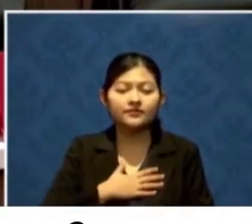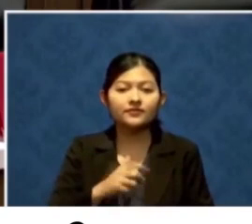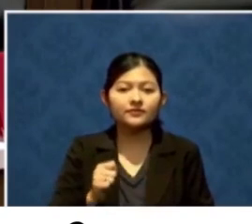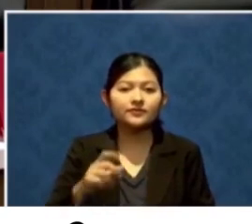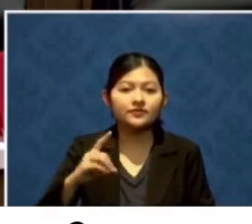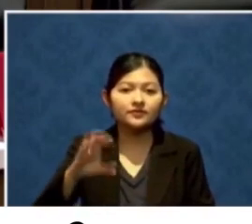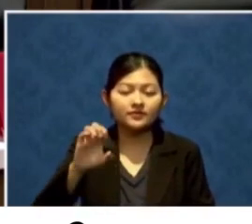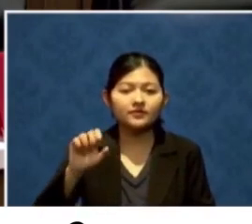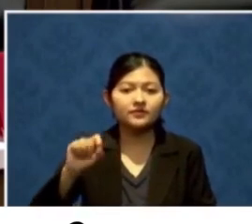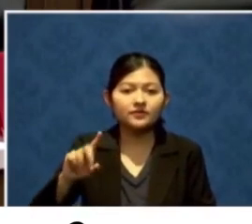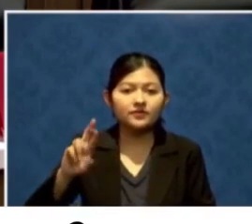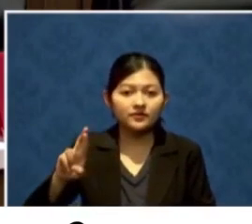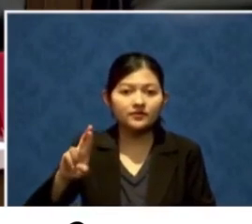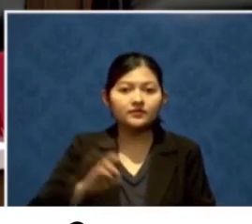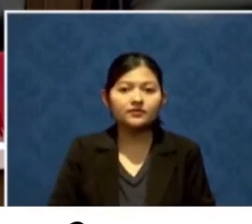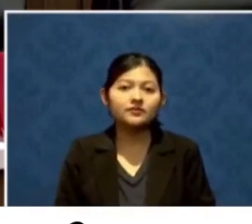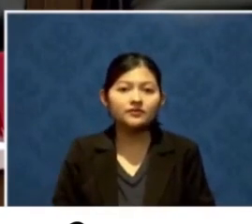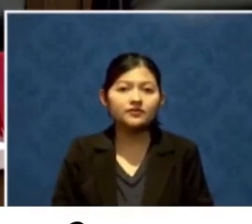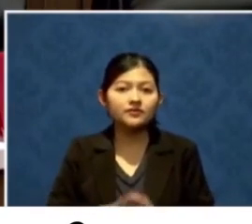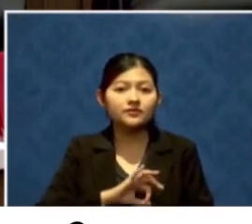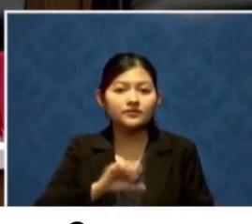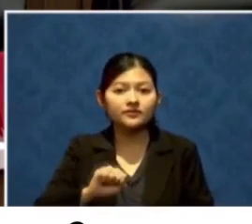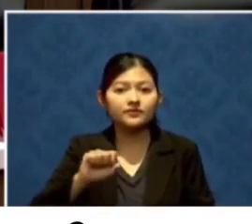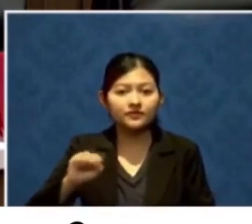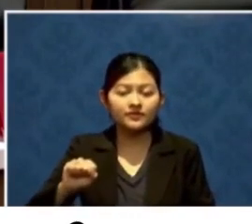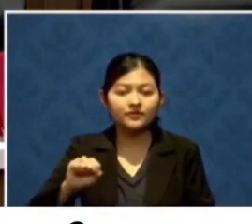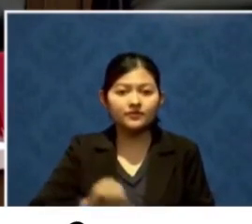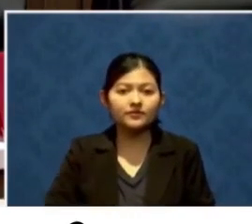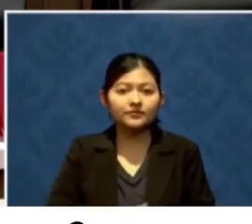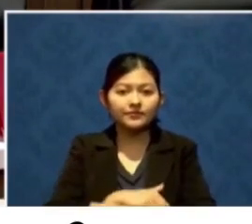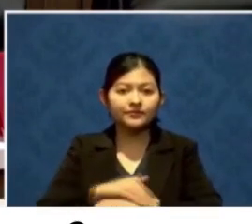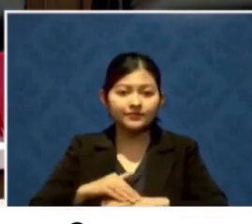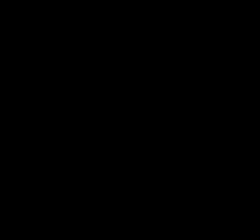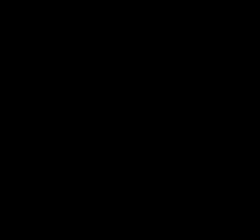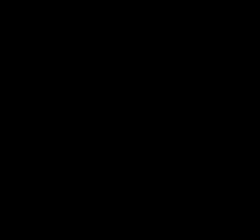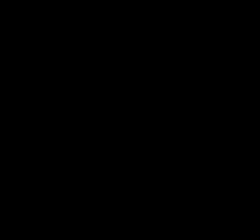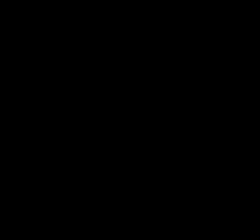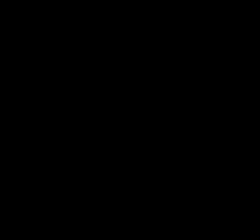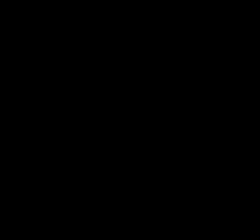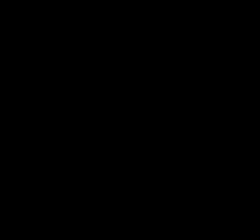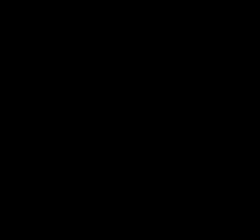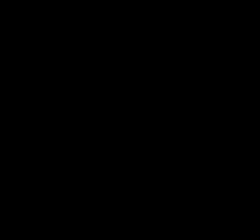แบบเดียวกันนะคะกับเหล่าบรรดาคนการเมืองเนี่ยก็คืออยากจะให้จัดการปัญหาที่เกิดขึ้นในองค์กรตำรวจ